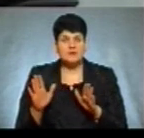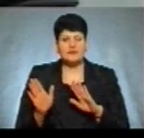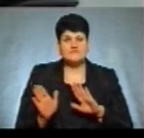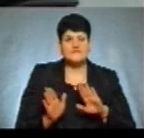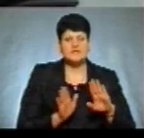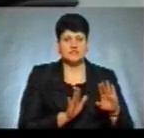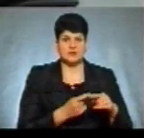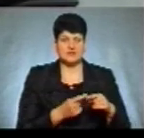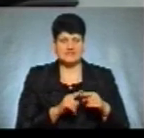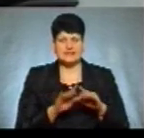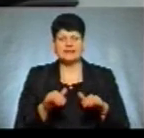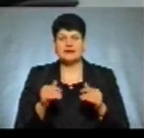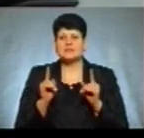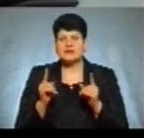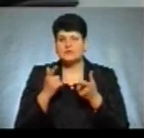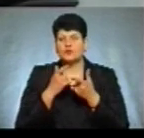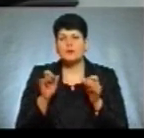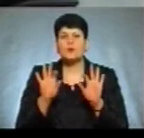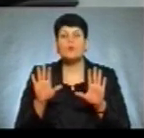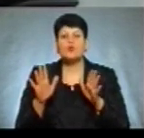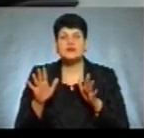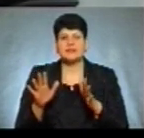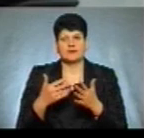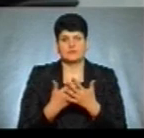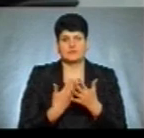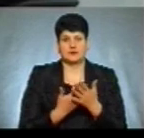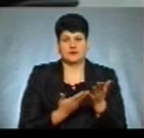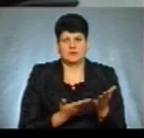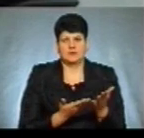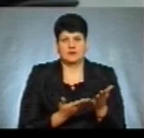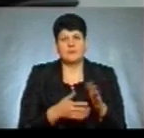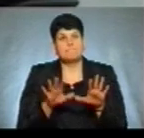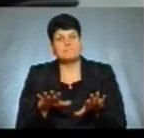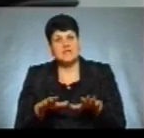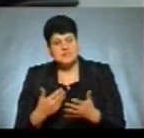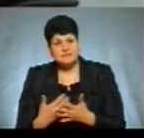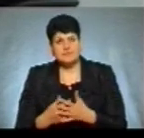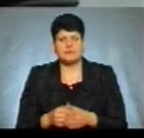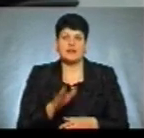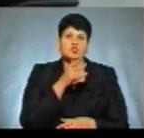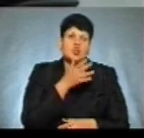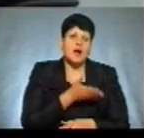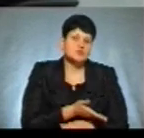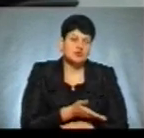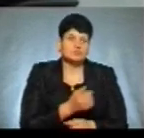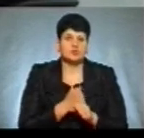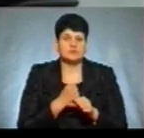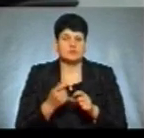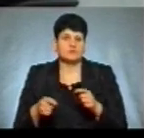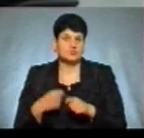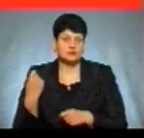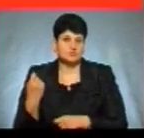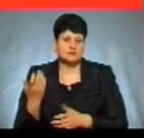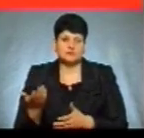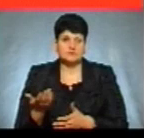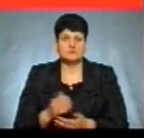і ми даємо тільки виключну інформацію про події за типом, місцем скоєння, часом і повноваженим